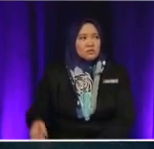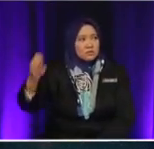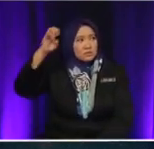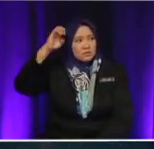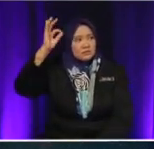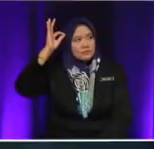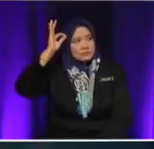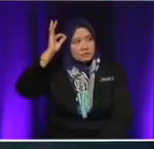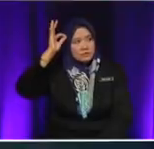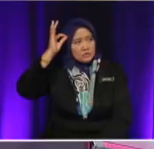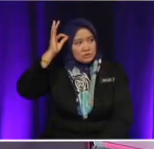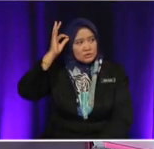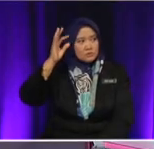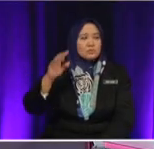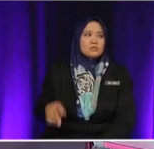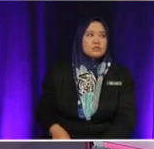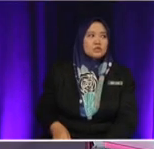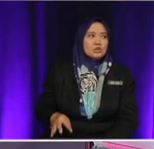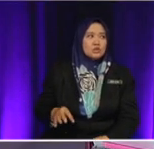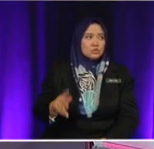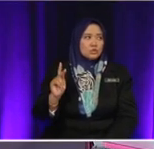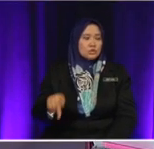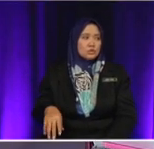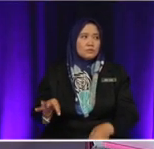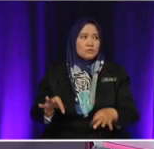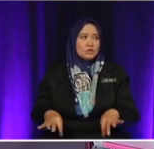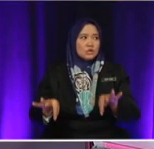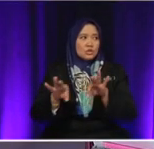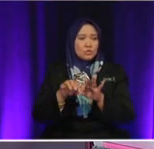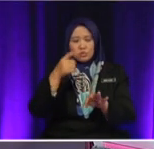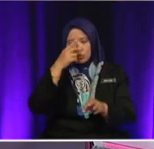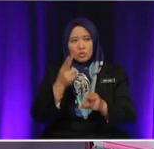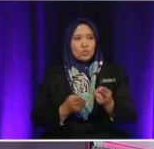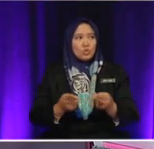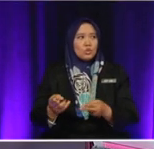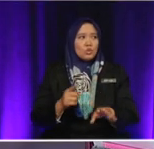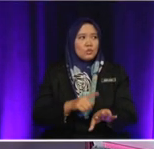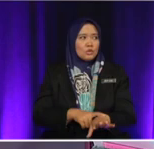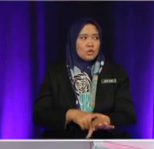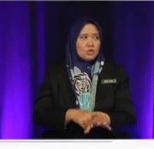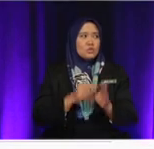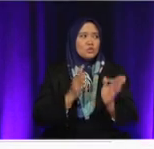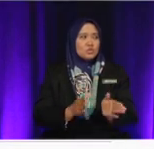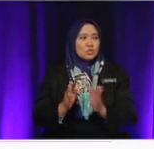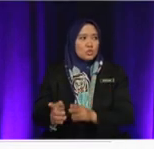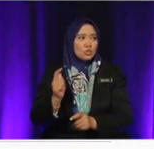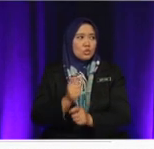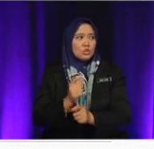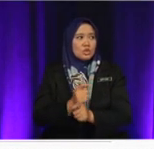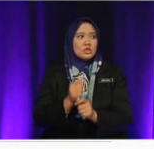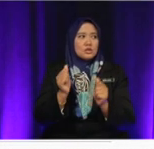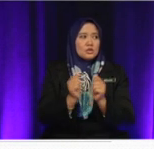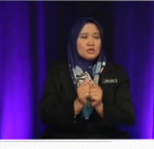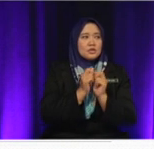ada kaitan tentang kepentingan mengurus masa iaitu tentang dapat menyusun tugas dengan terancang dan berkesan.